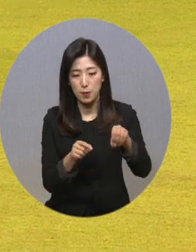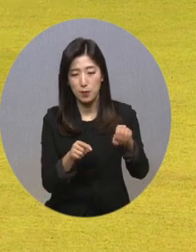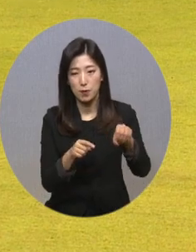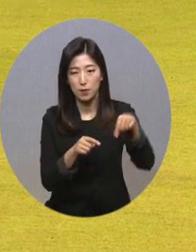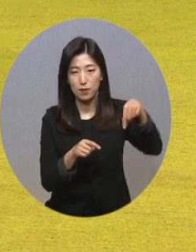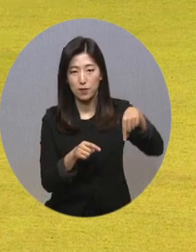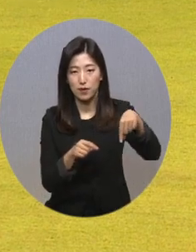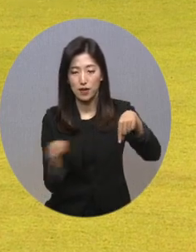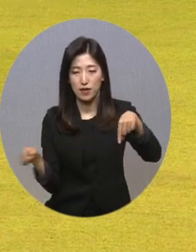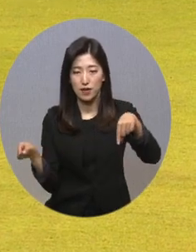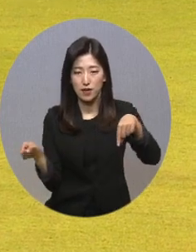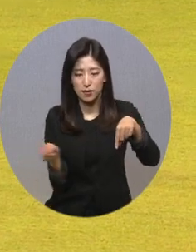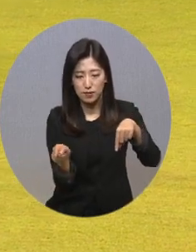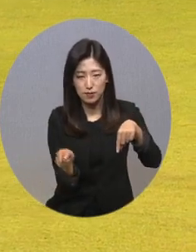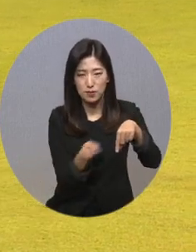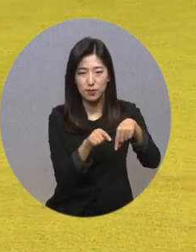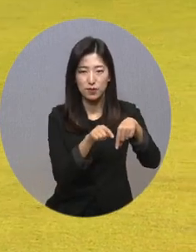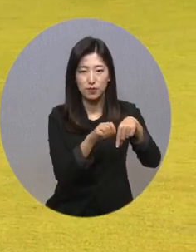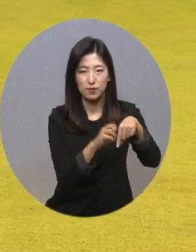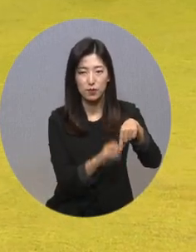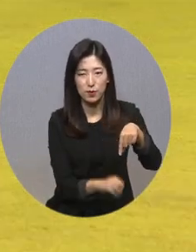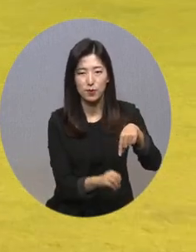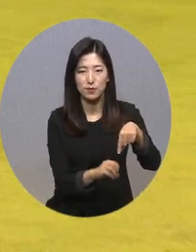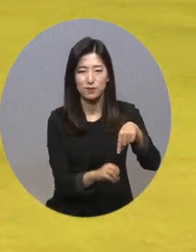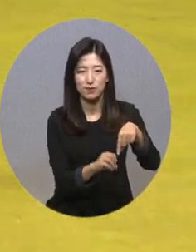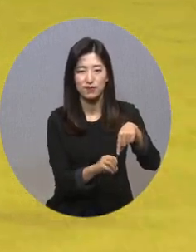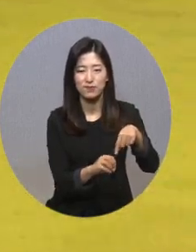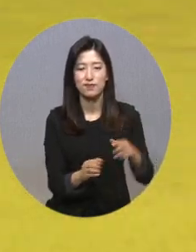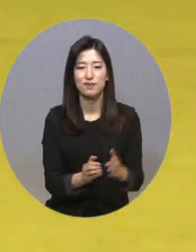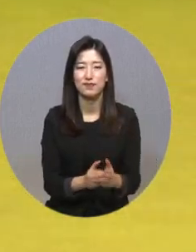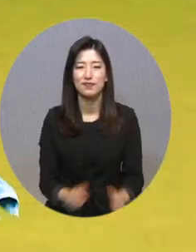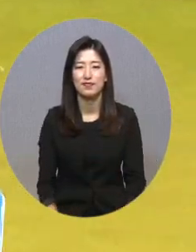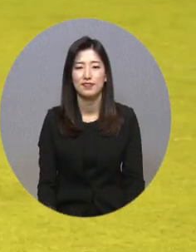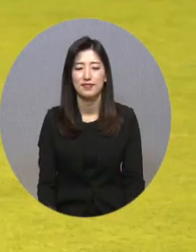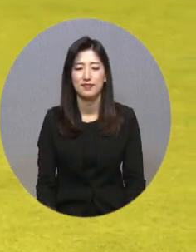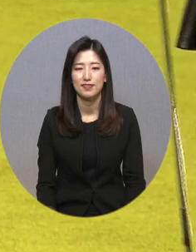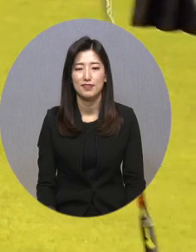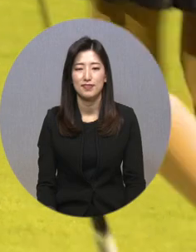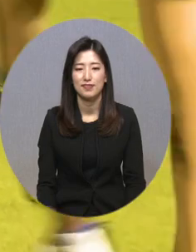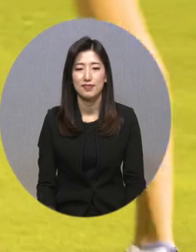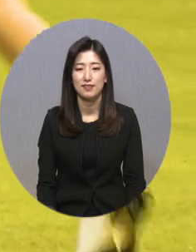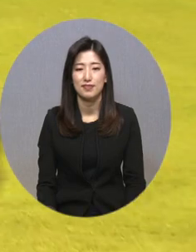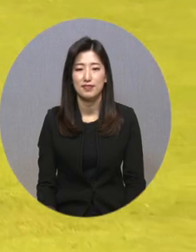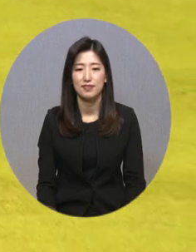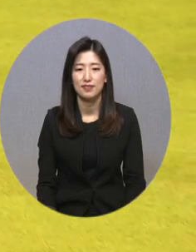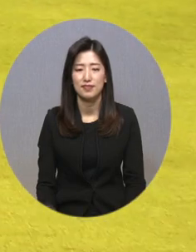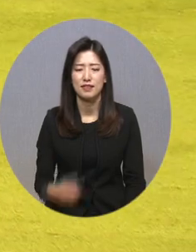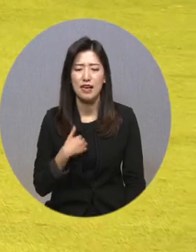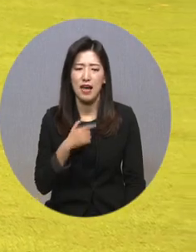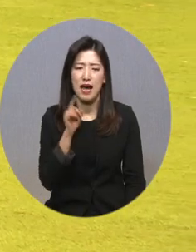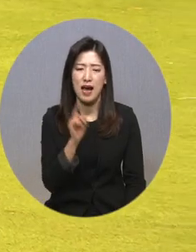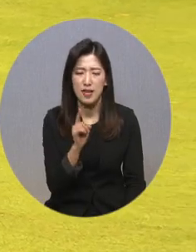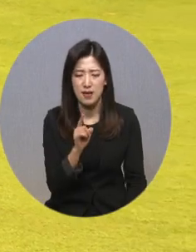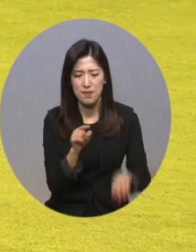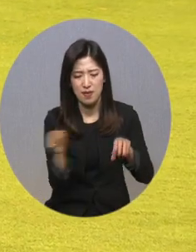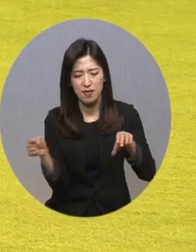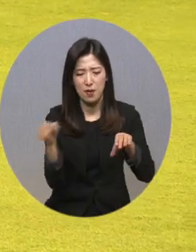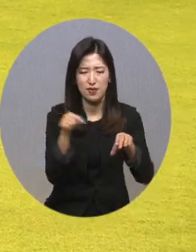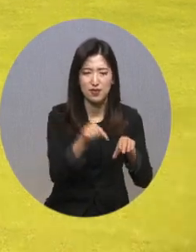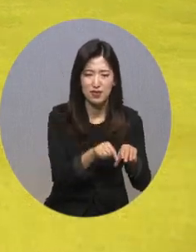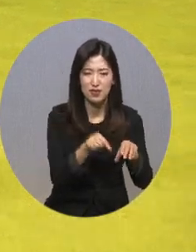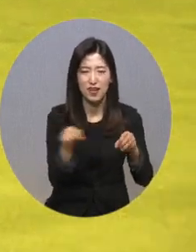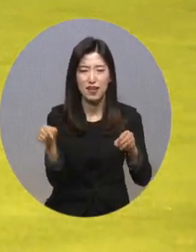진짜 없어요 훅 슈마허 찾아 꼴 5